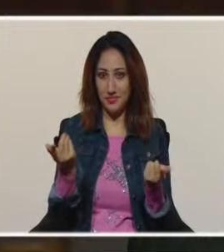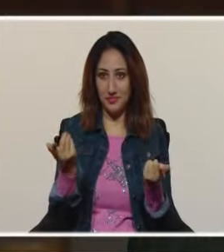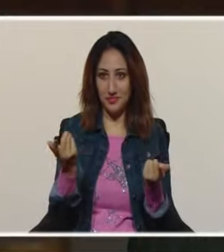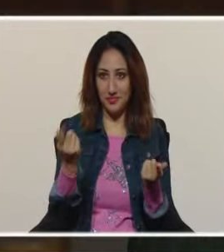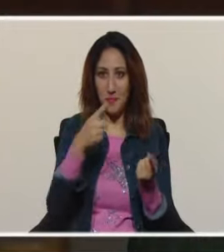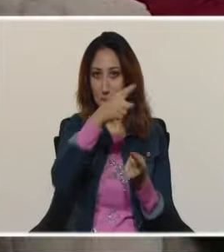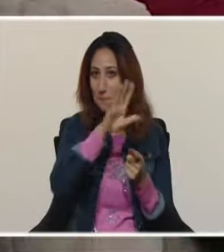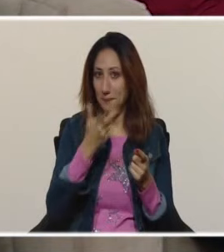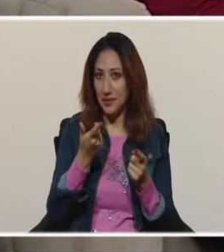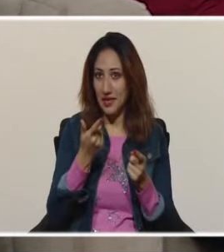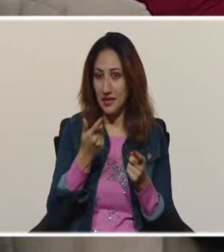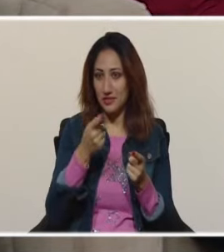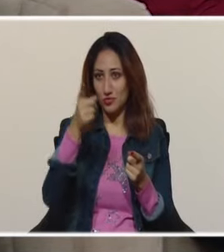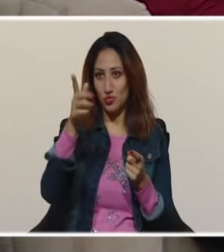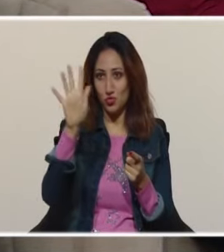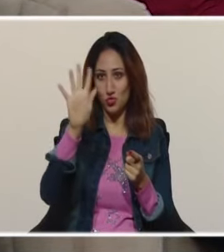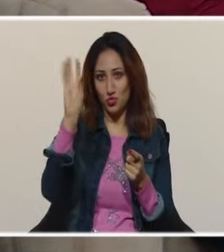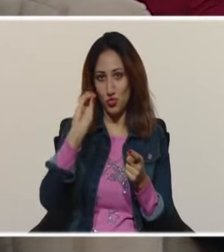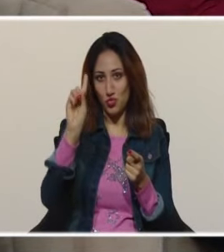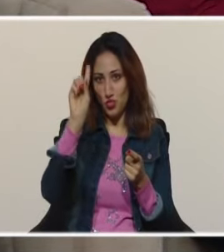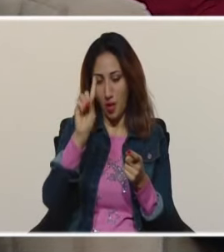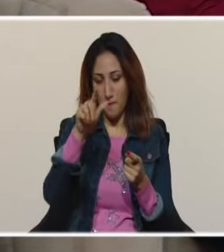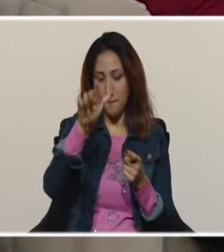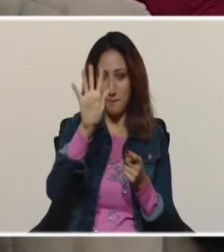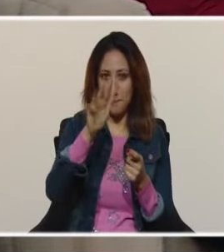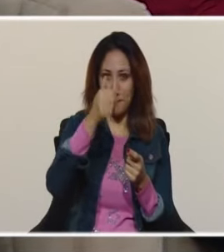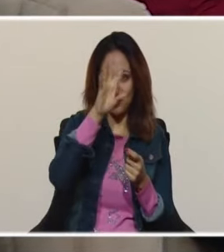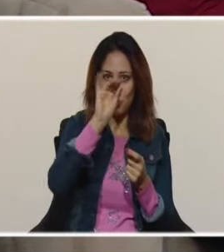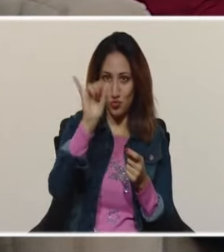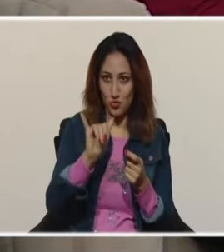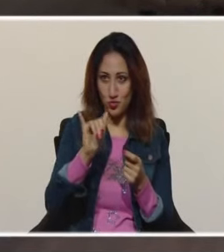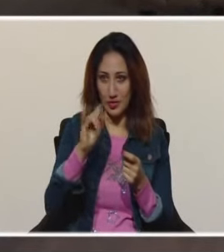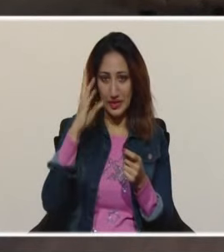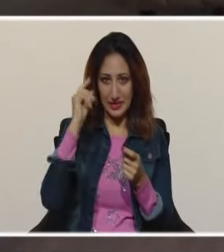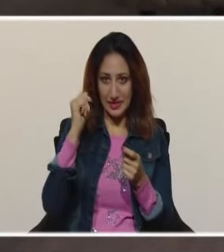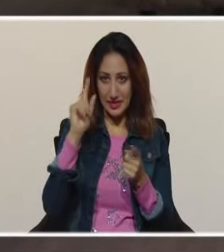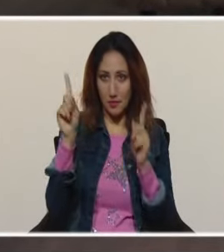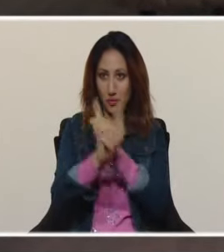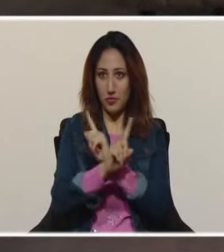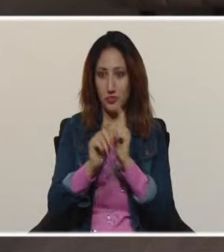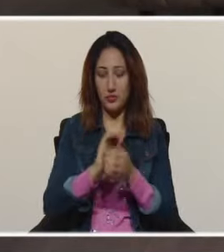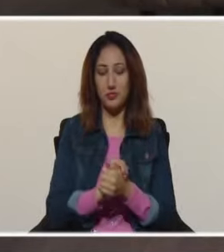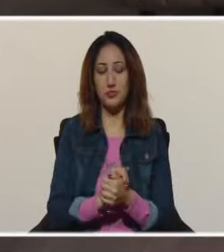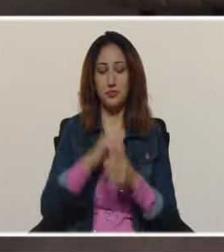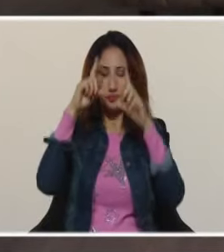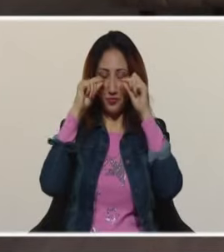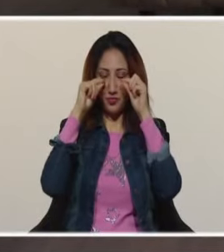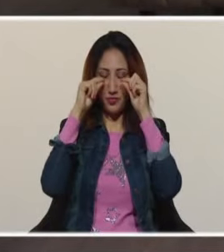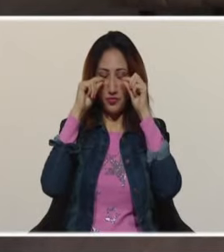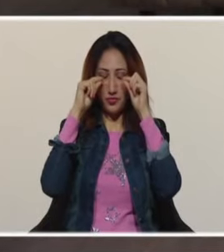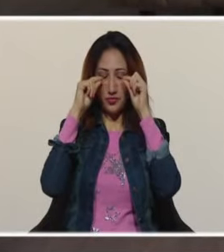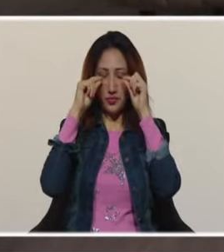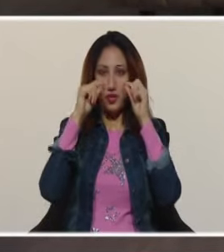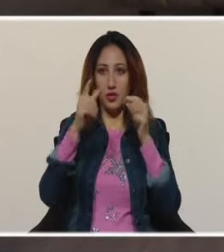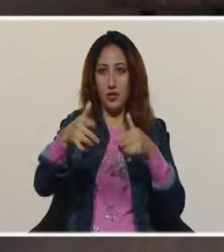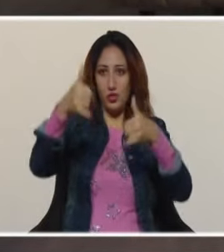مين؟ شهاب وشاهر. شهاب انت وشاهر. انا مين؟ انت تساليني؟ طب استني كده، غمض عينك انتوا الاثنين.